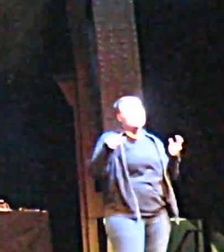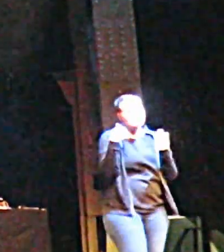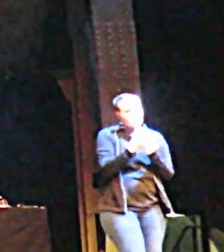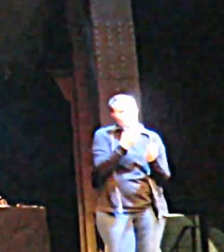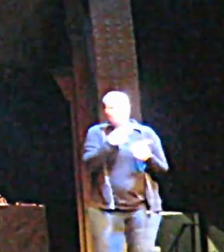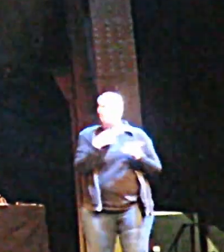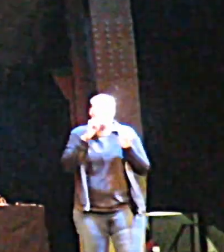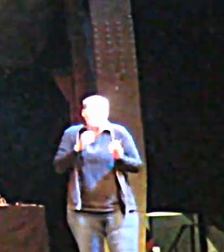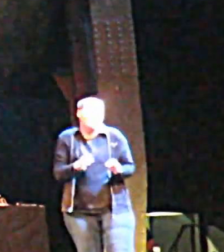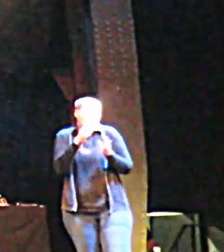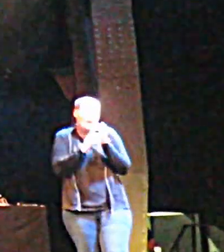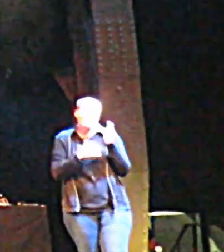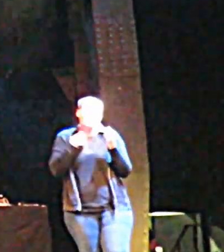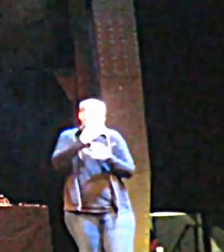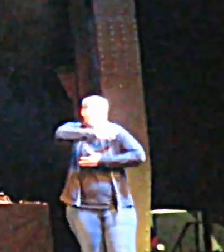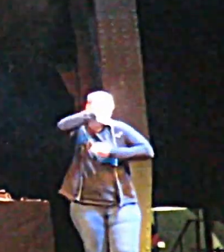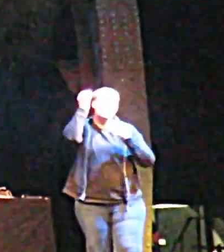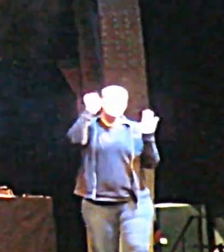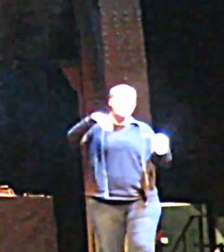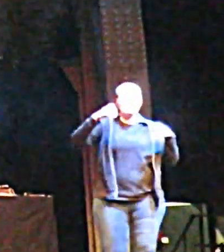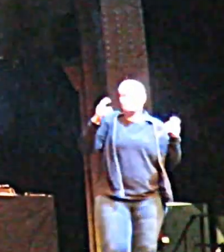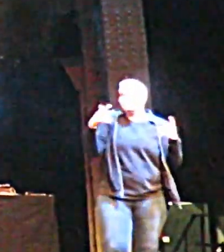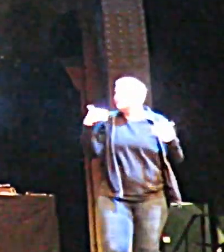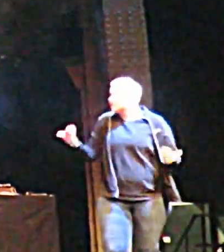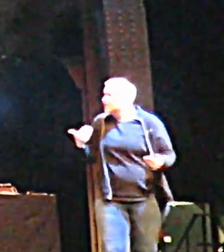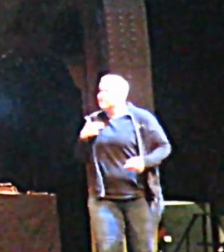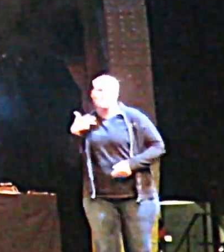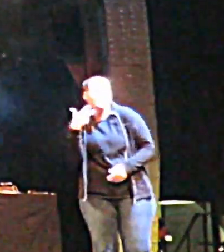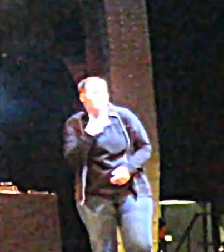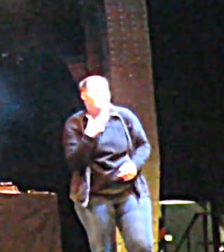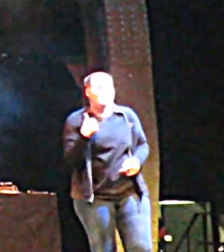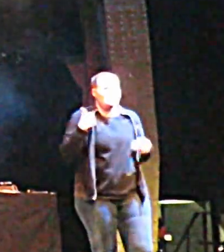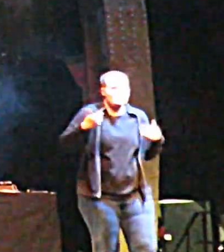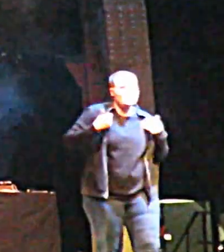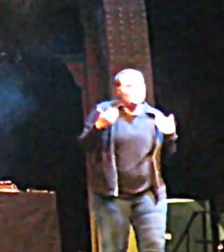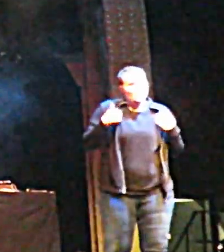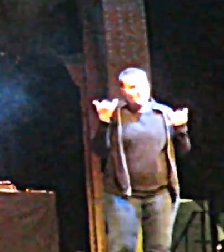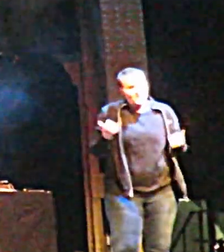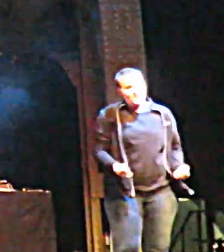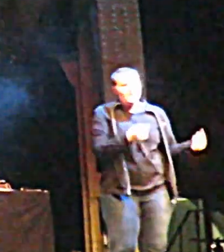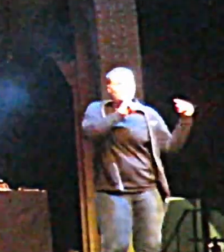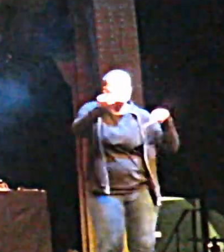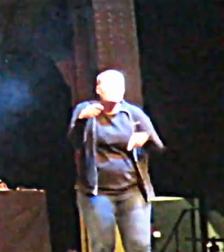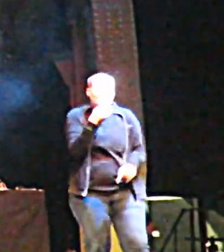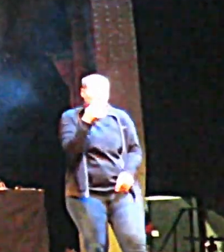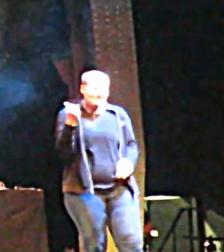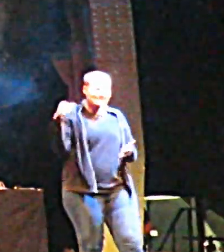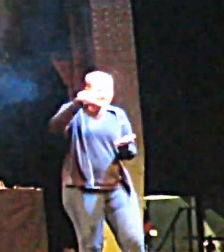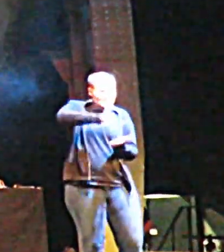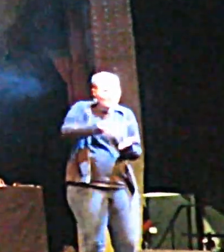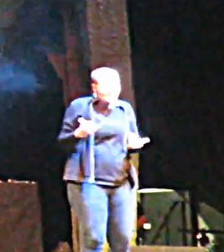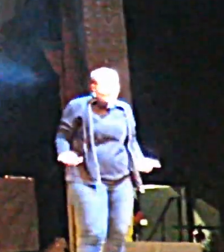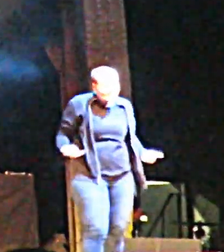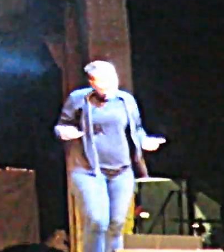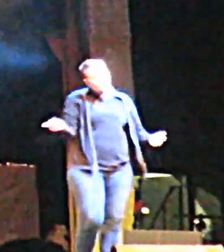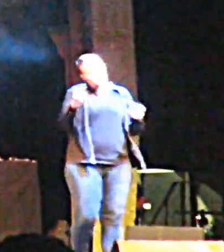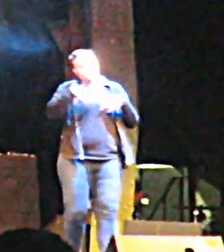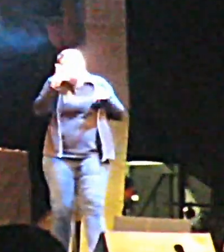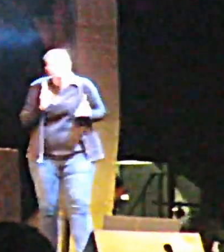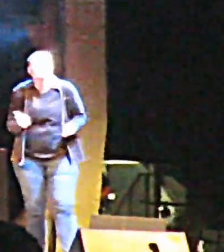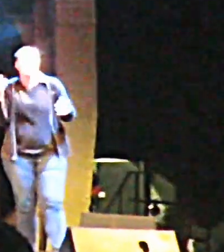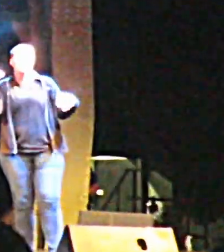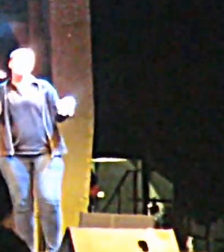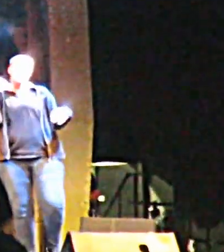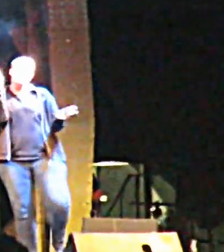rauskommt, kostet den Text. Aber über diesen Ruhle hab ich mich echt gefreut, korrekt. Was geht ab? Essence City ist am Start. Extra large macht das Ganze